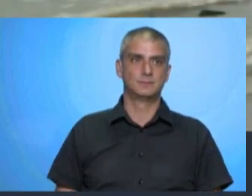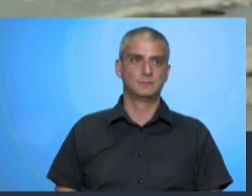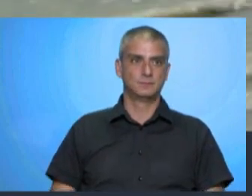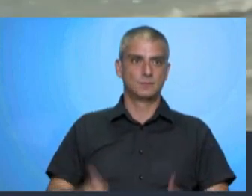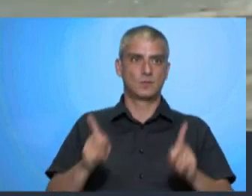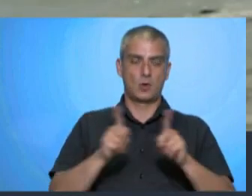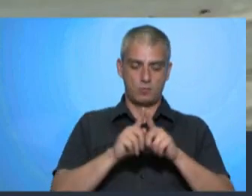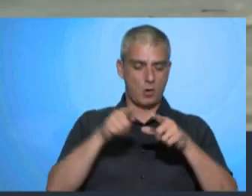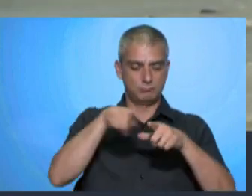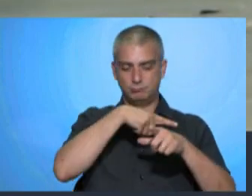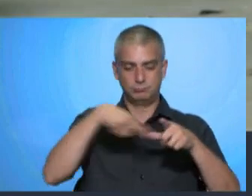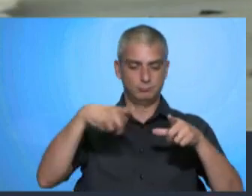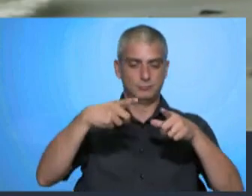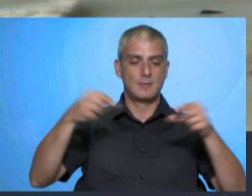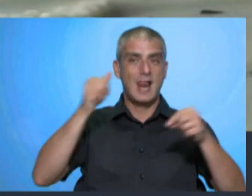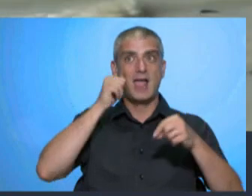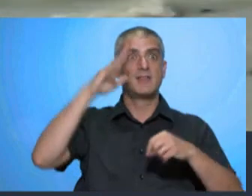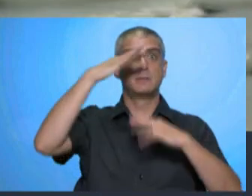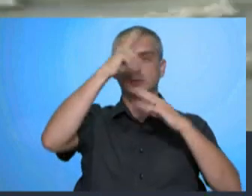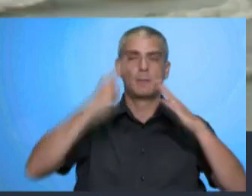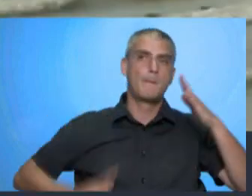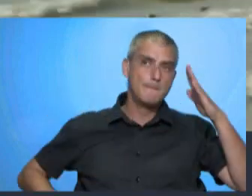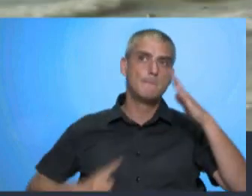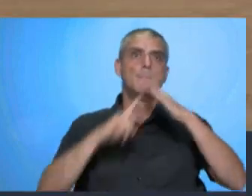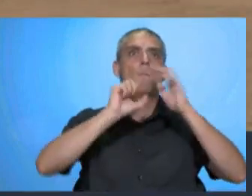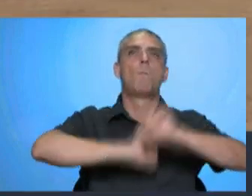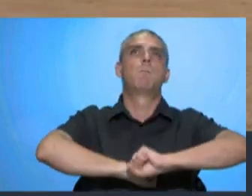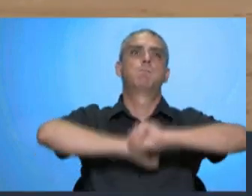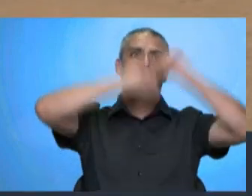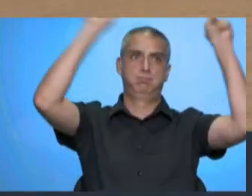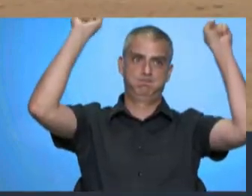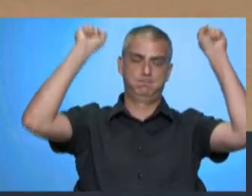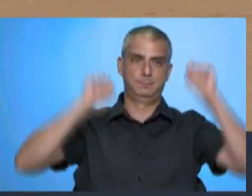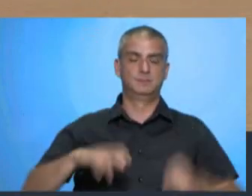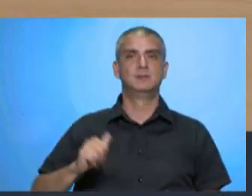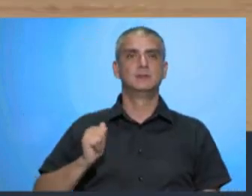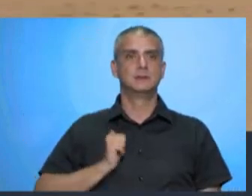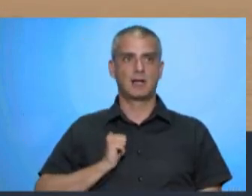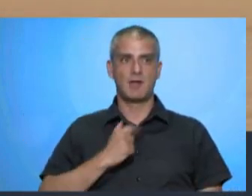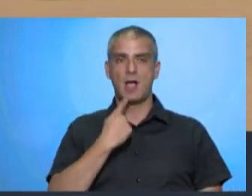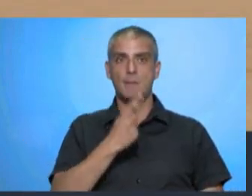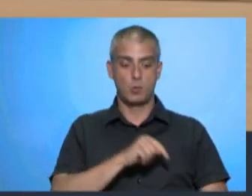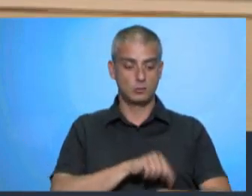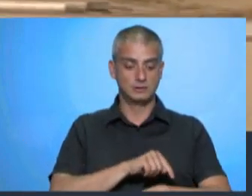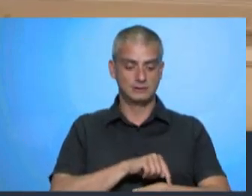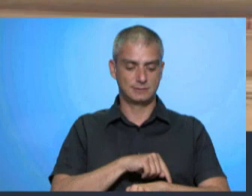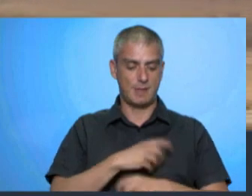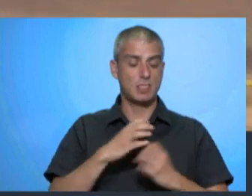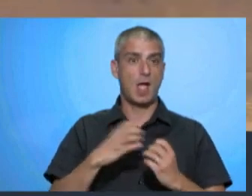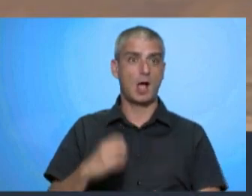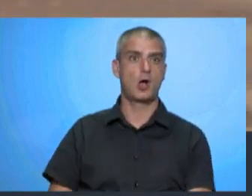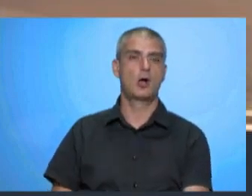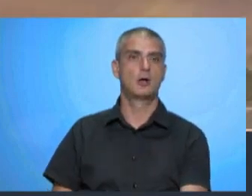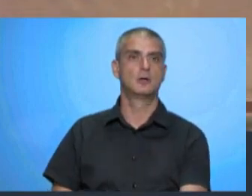טרפז לבן בשמיים תוך כדי הפיצוץ. בצהל הסבירו שפרק הזמן הארוך נדרש